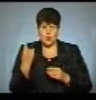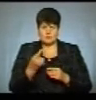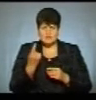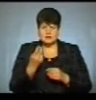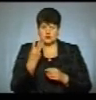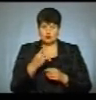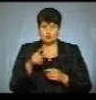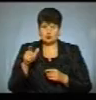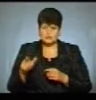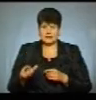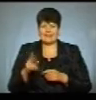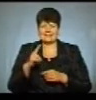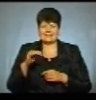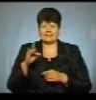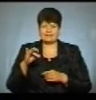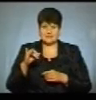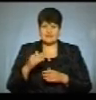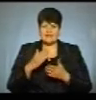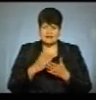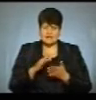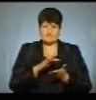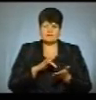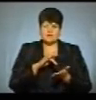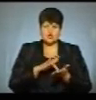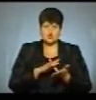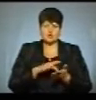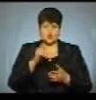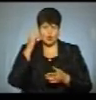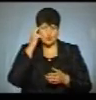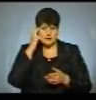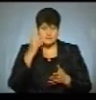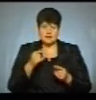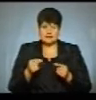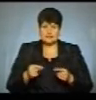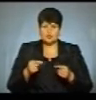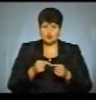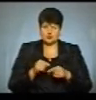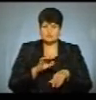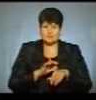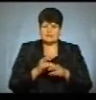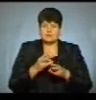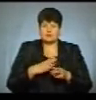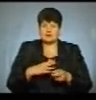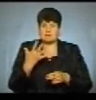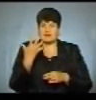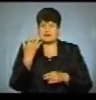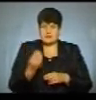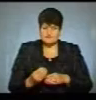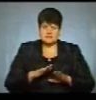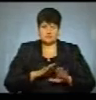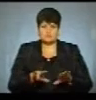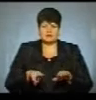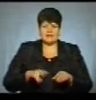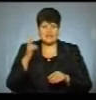Троє людей із підозрою на дифтерію є і в столиці. Проте для точного діагнозу необхідно зачекати 5 днів. Заступник директора Київського